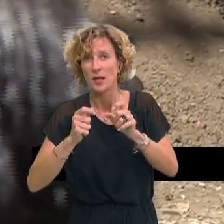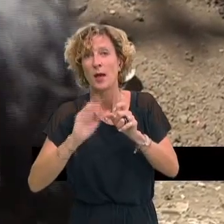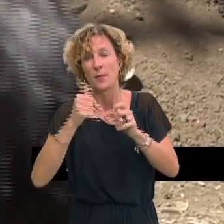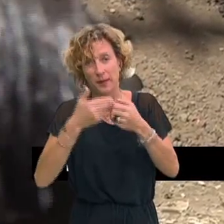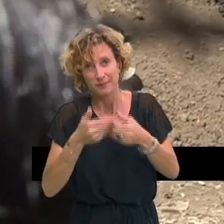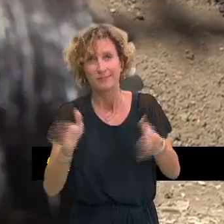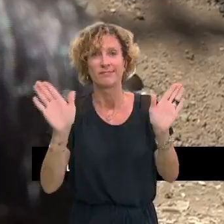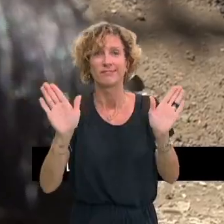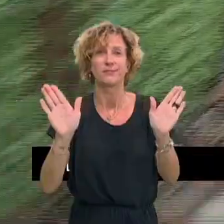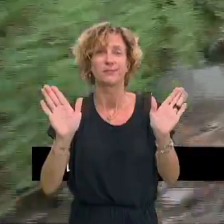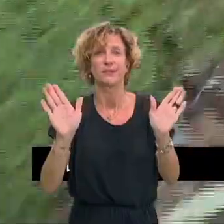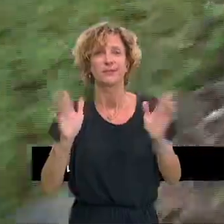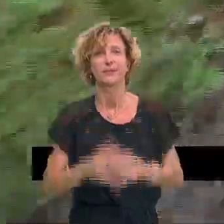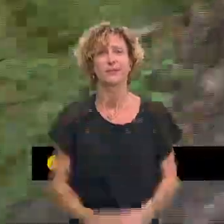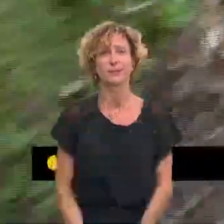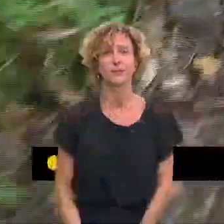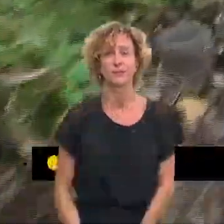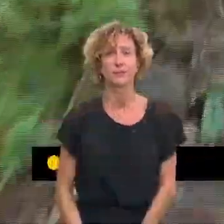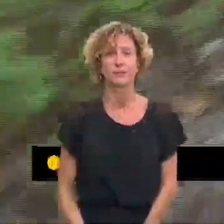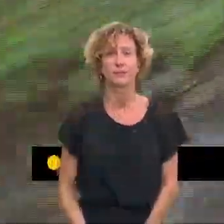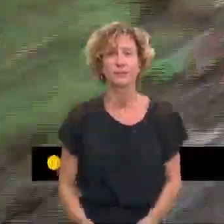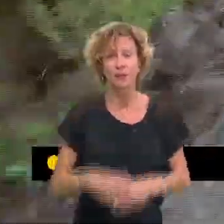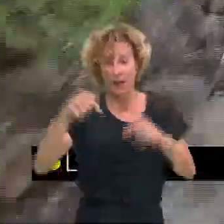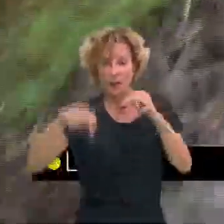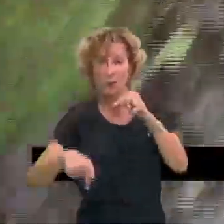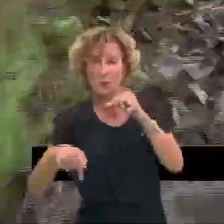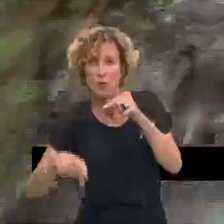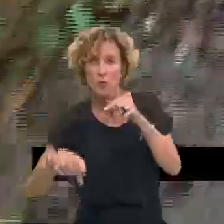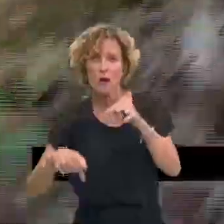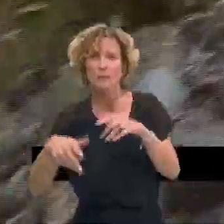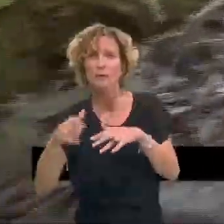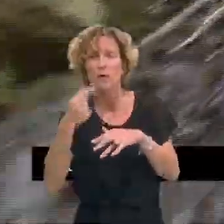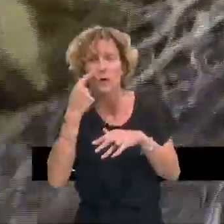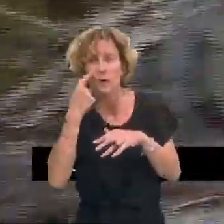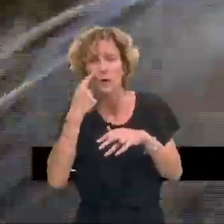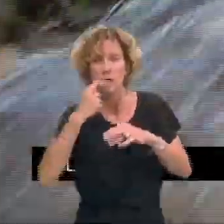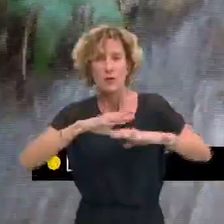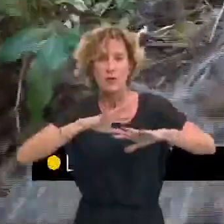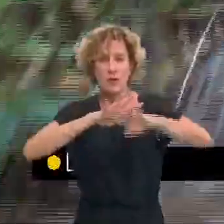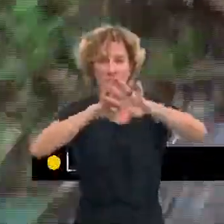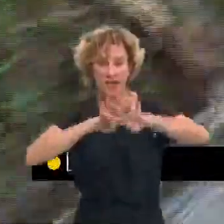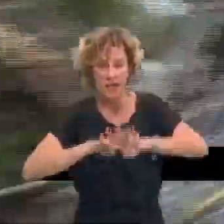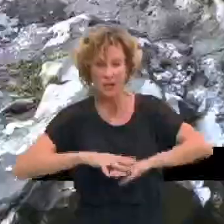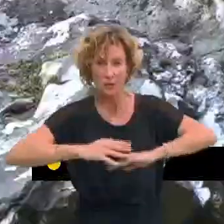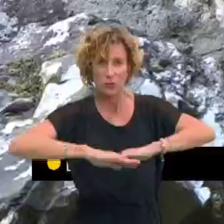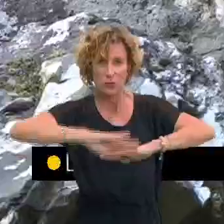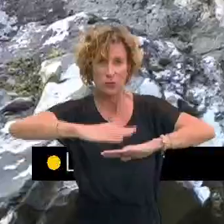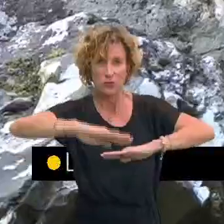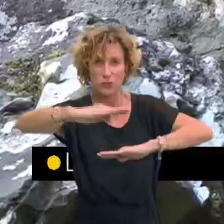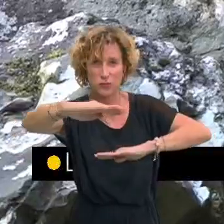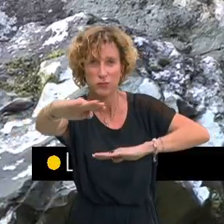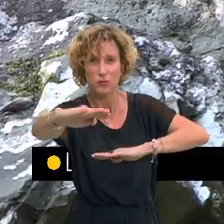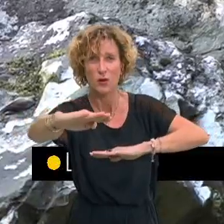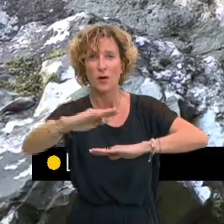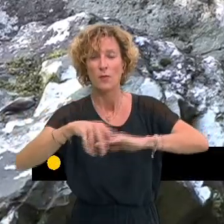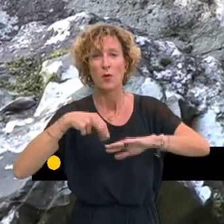nouveau disponible pour le public. Un peu plus bas, au Brabémal, des gabions ont été installés pour pouvoir traverser à sec la ravine